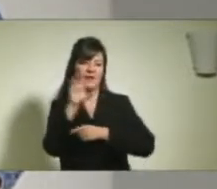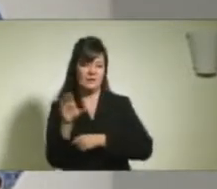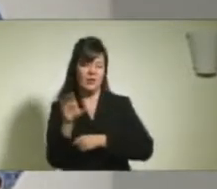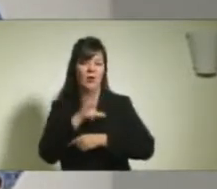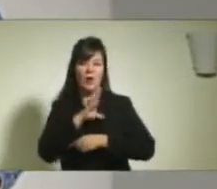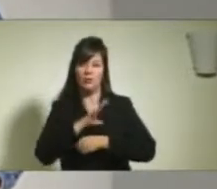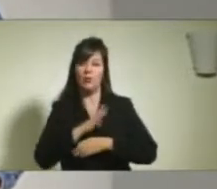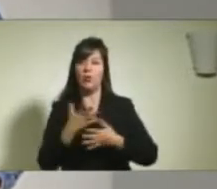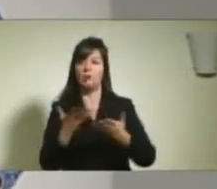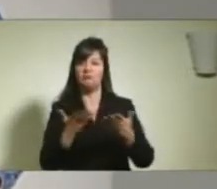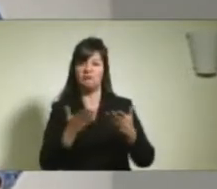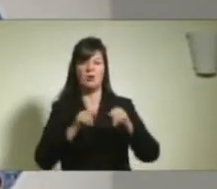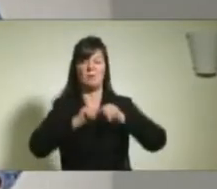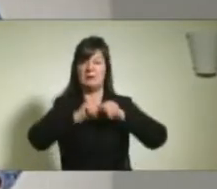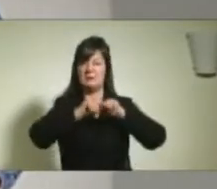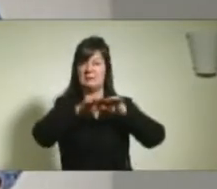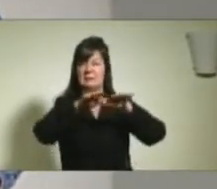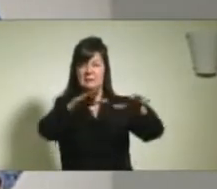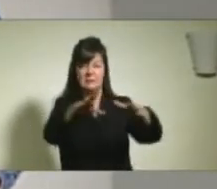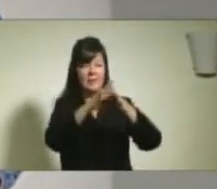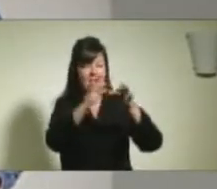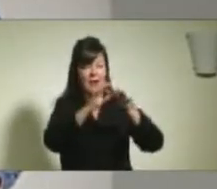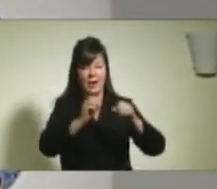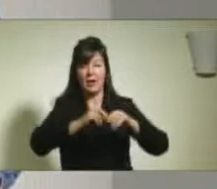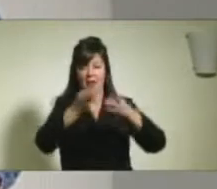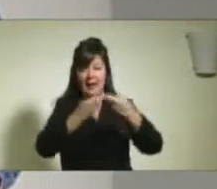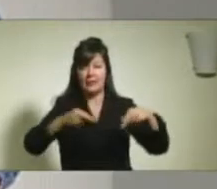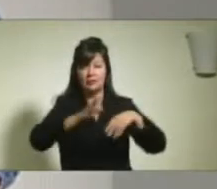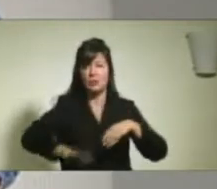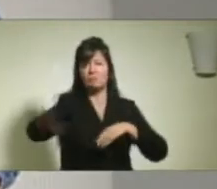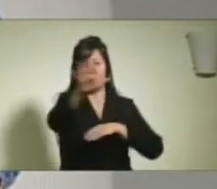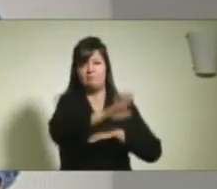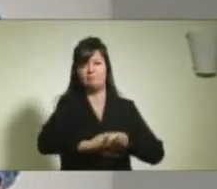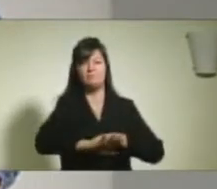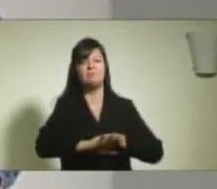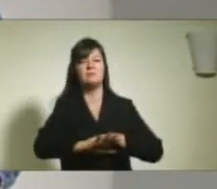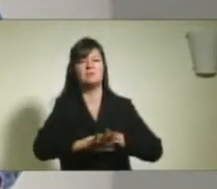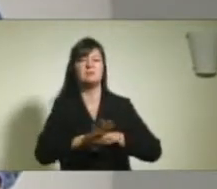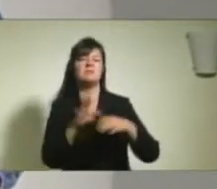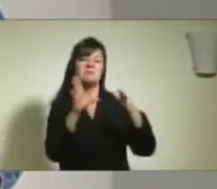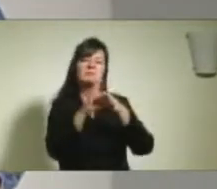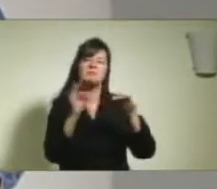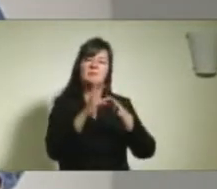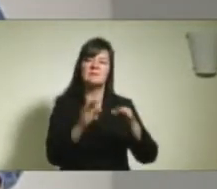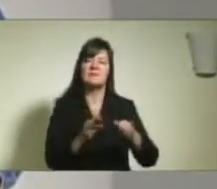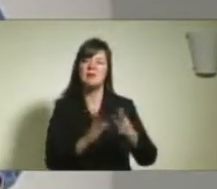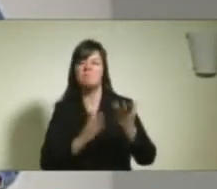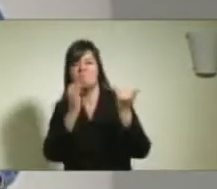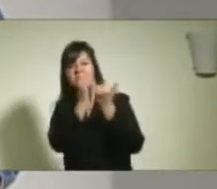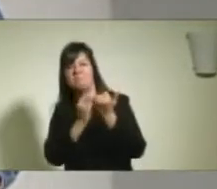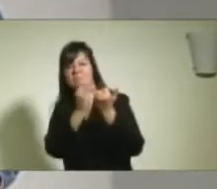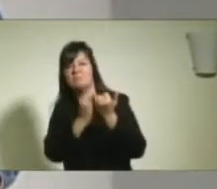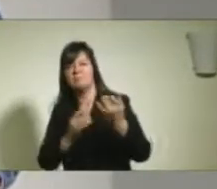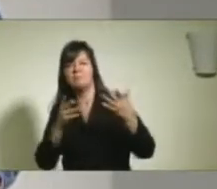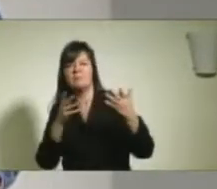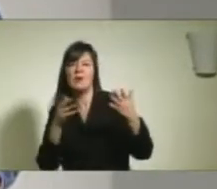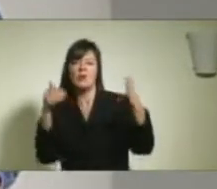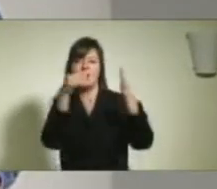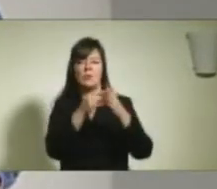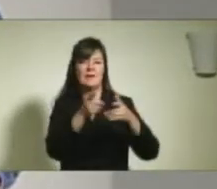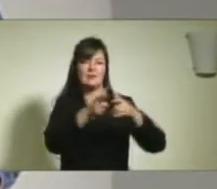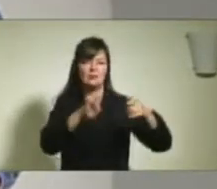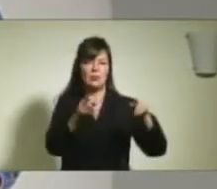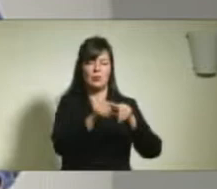différentes régions du pays pour lutter contre ces institutions. Et lors de